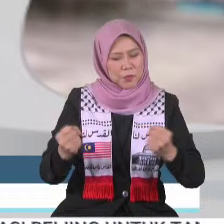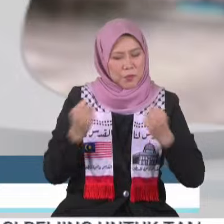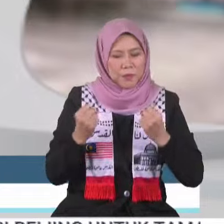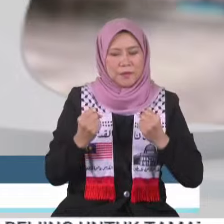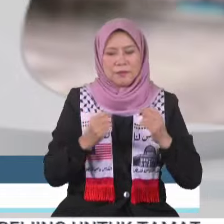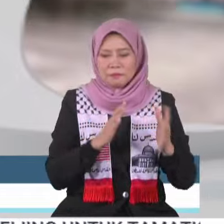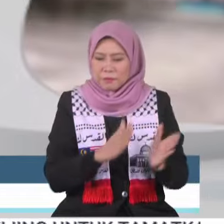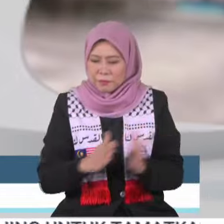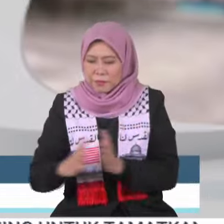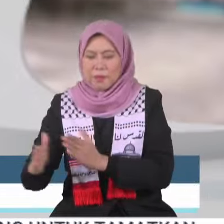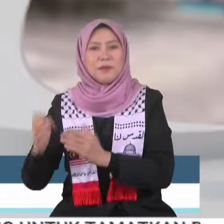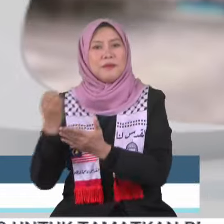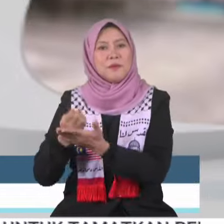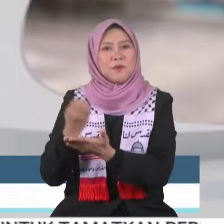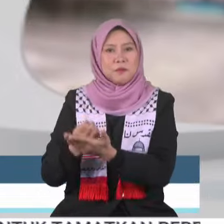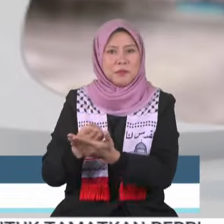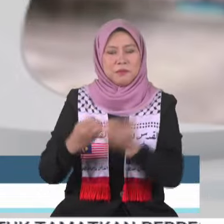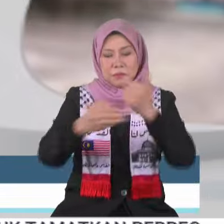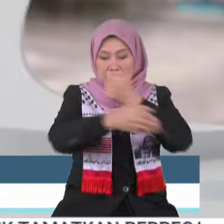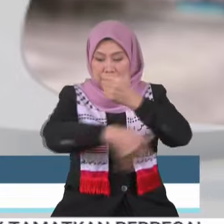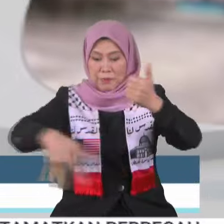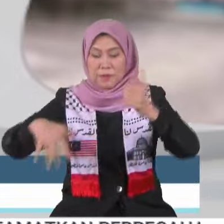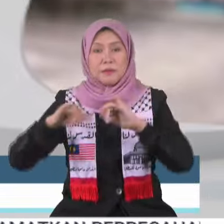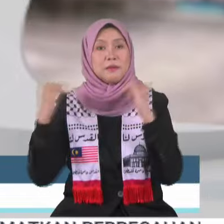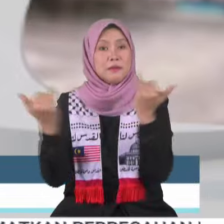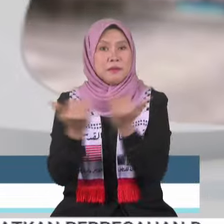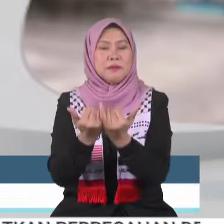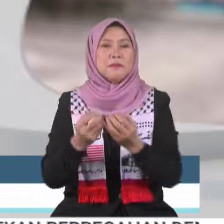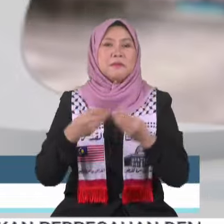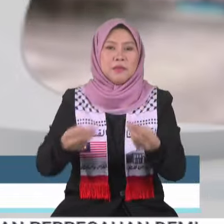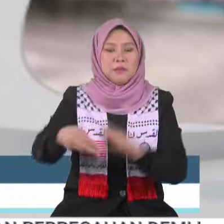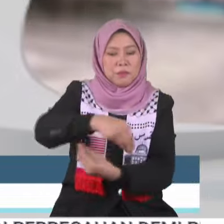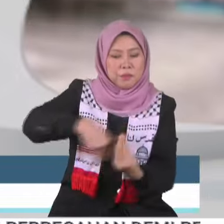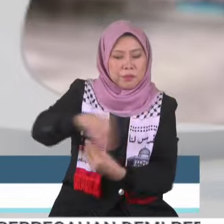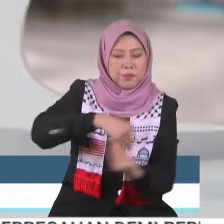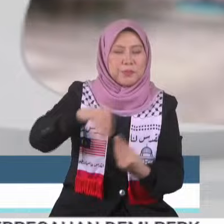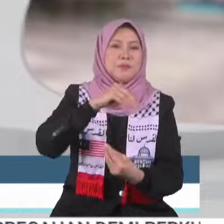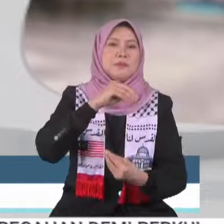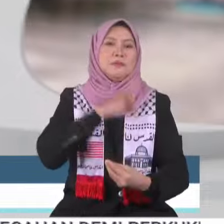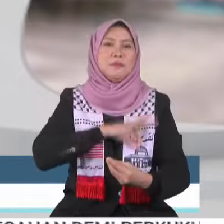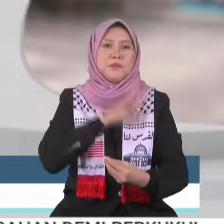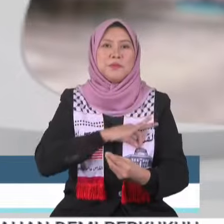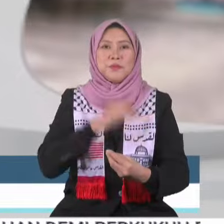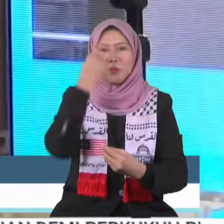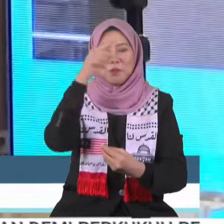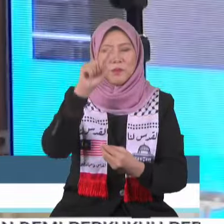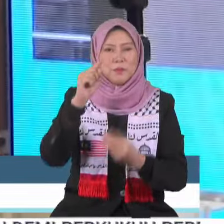dan merancakkan kembali ekonomi anak syarikat sekaligus memberi peluangan kepada pemegang taruh.